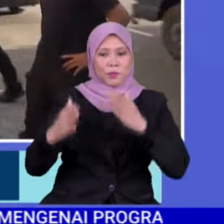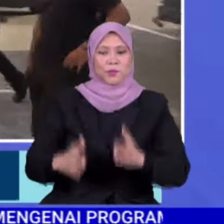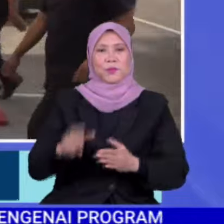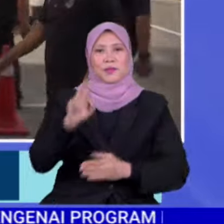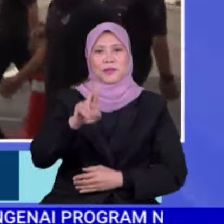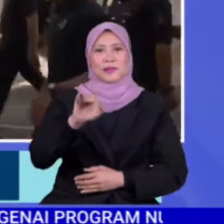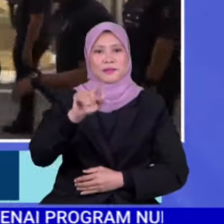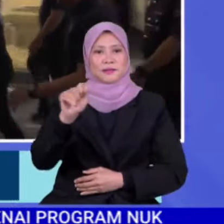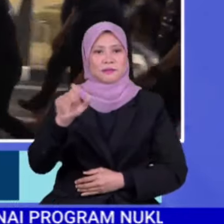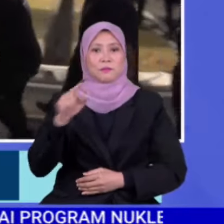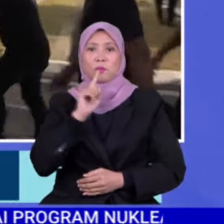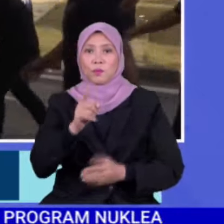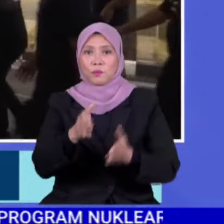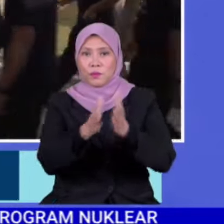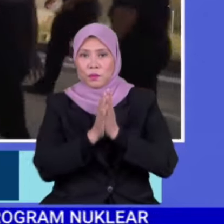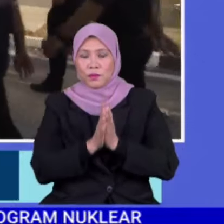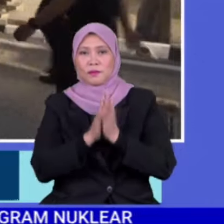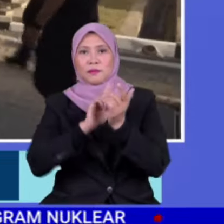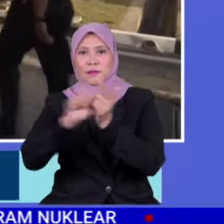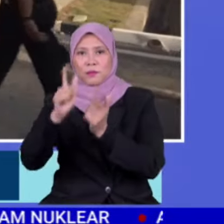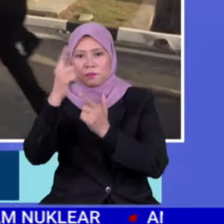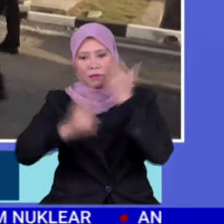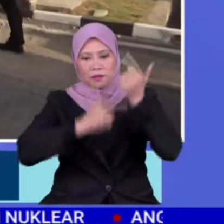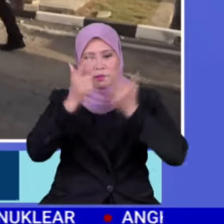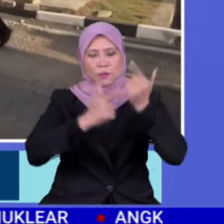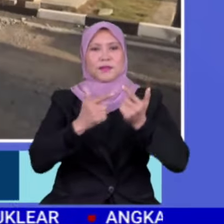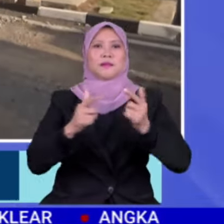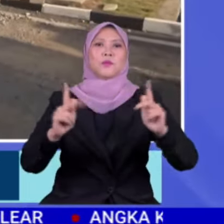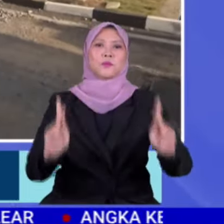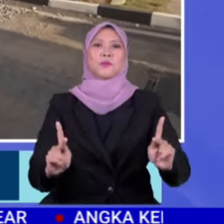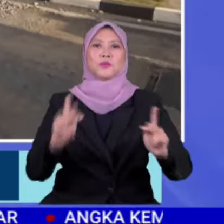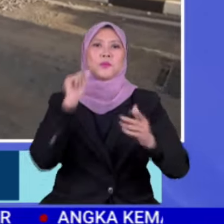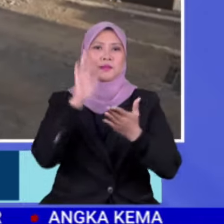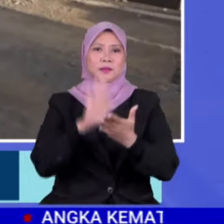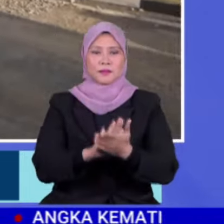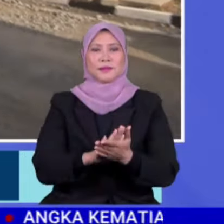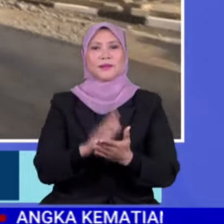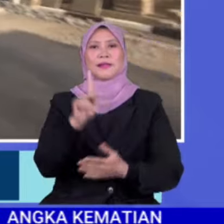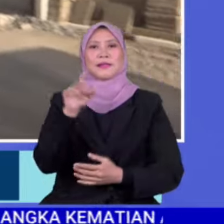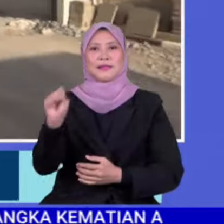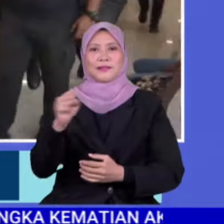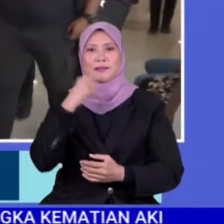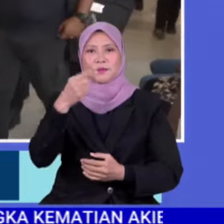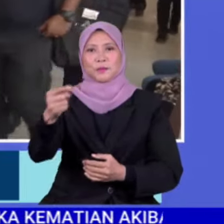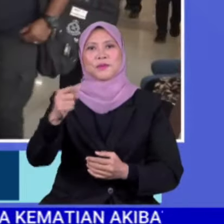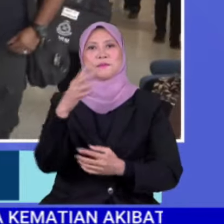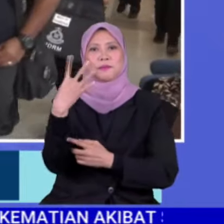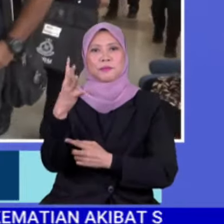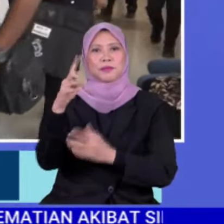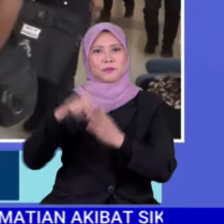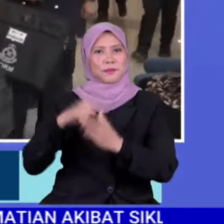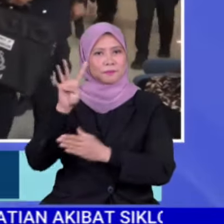Nizarman Hasim memohon kebenaran untuk melawat pusar isterinya. Kes disebut semula 14 April